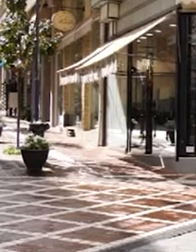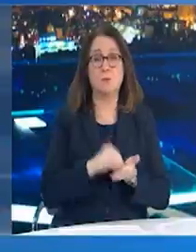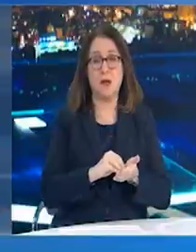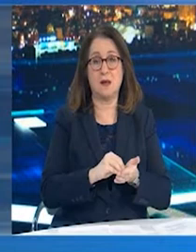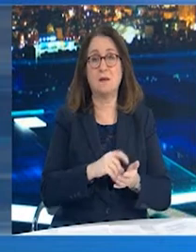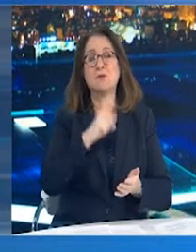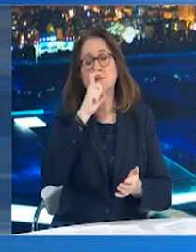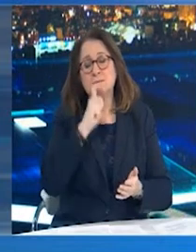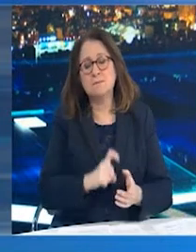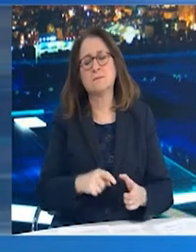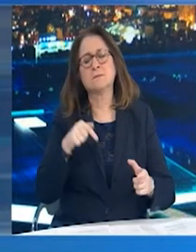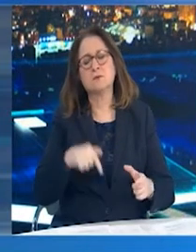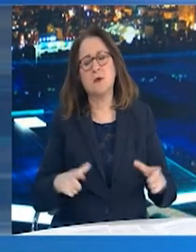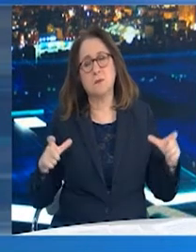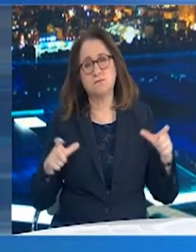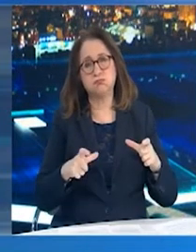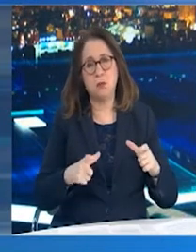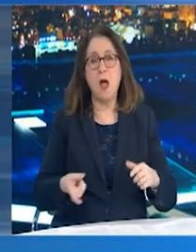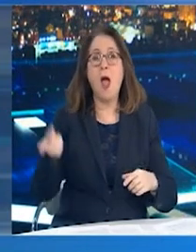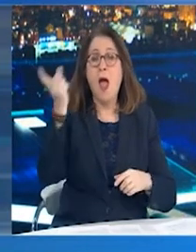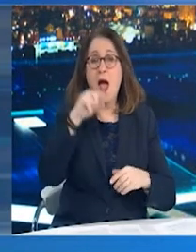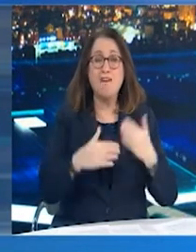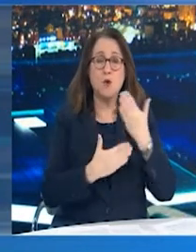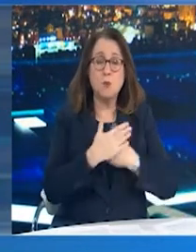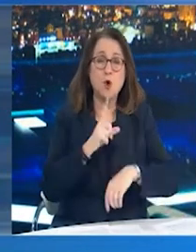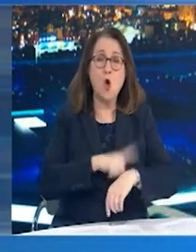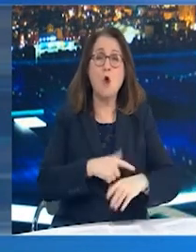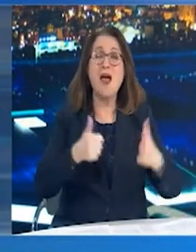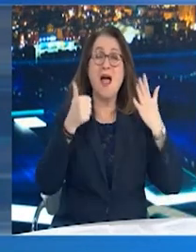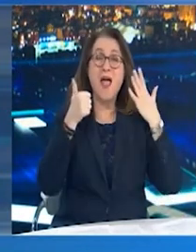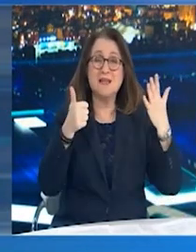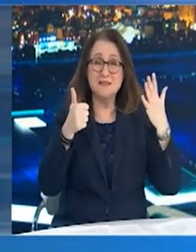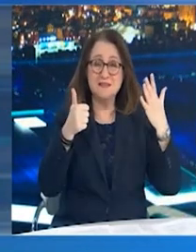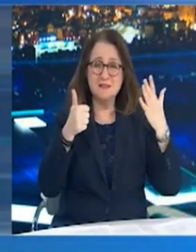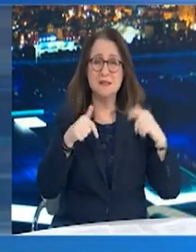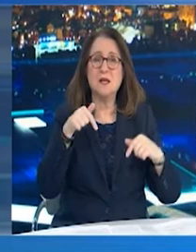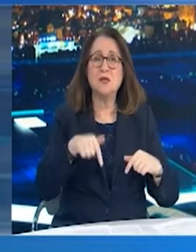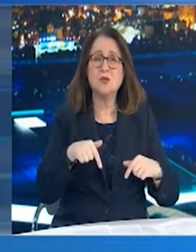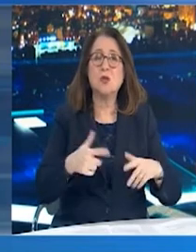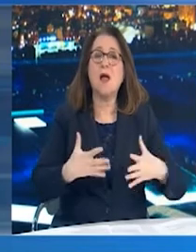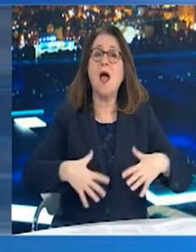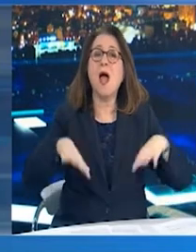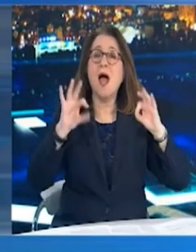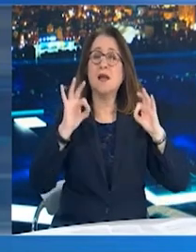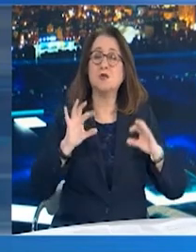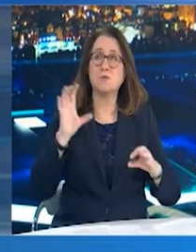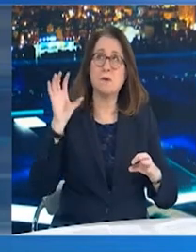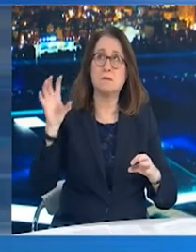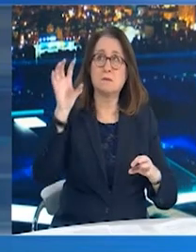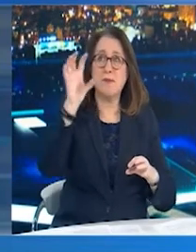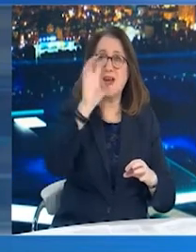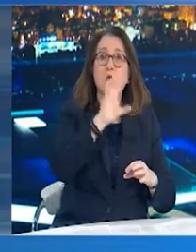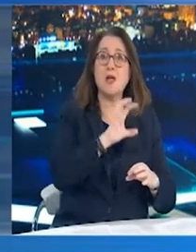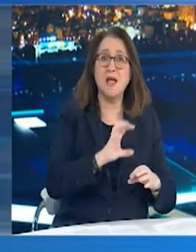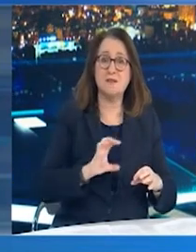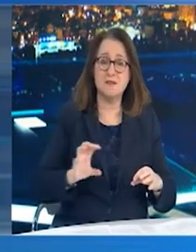πρωί. Από αύριο λοιπόν στις 6 το πρωί επανερχόμαστε στο χάρτη μέτρων υγειονομικής ασφάλειας προστασίας από τη λίμωξη COVID-19.